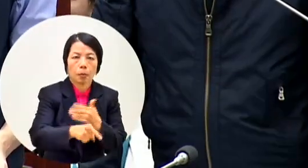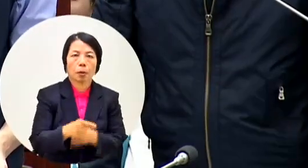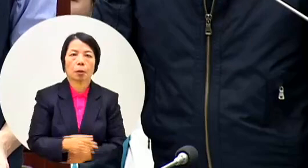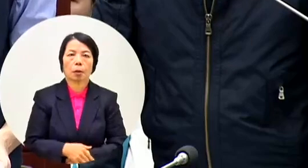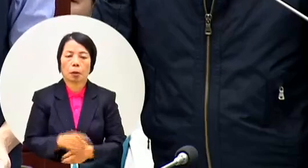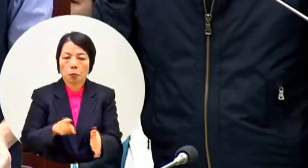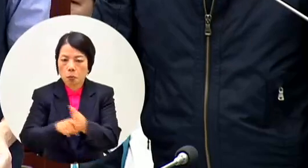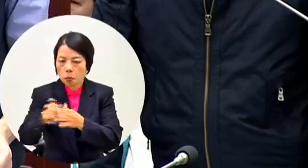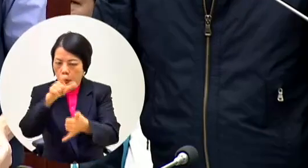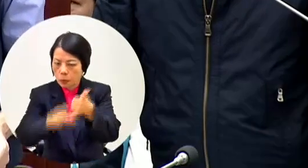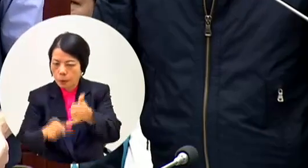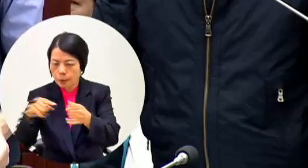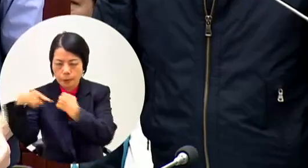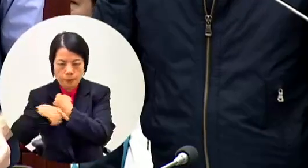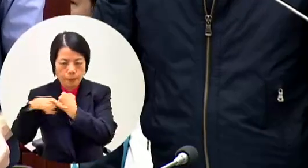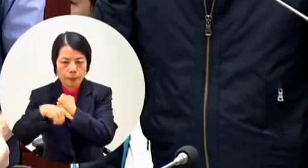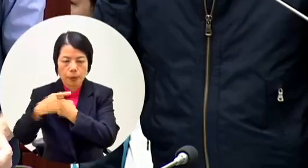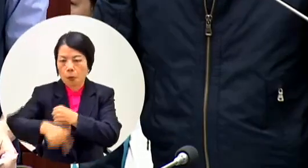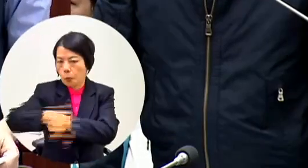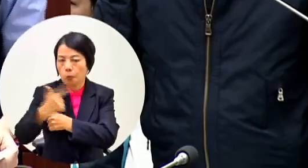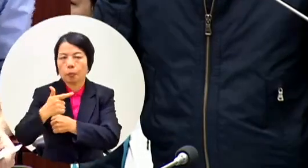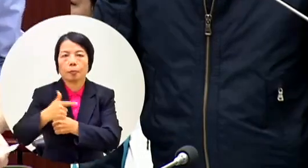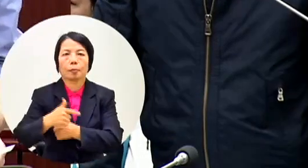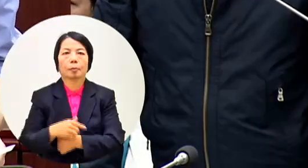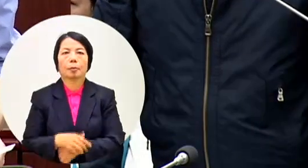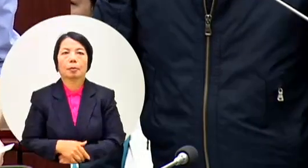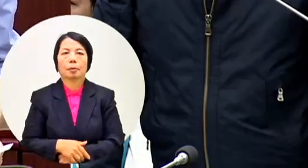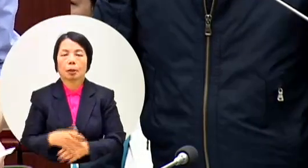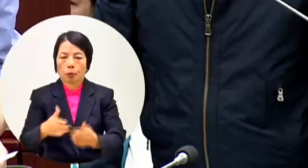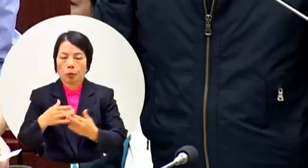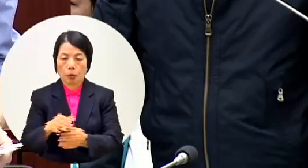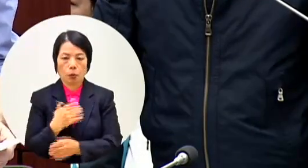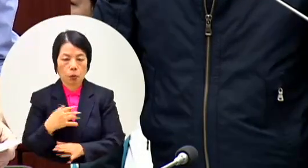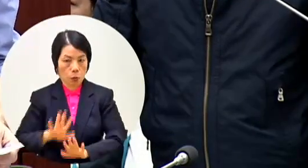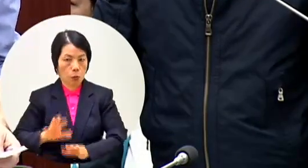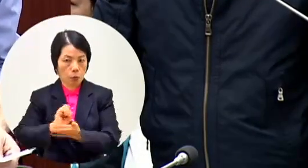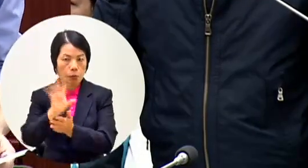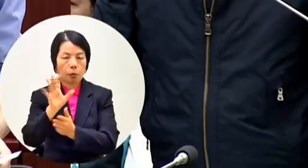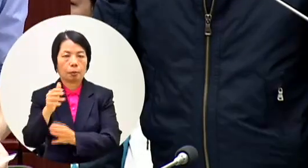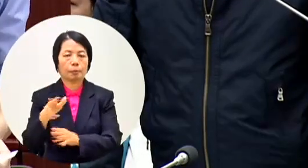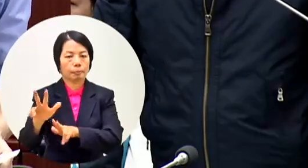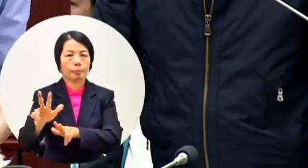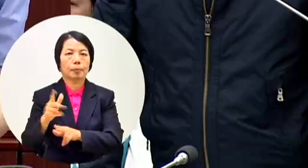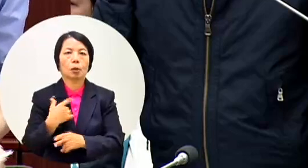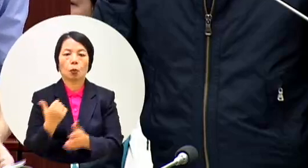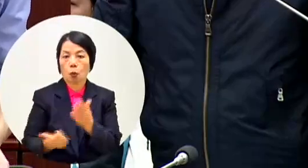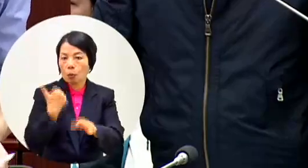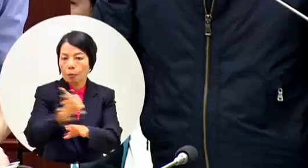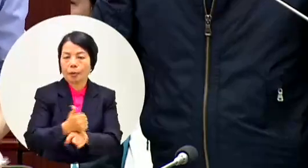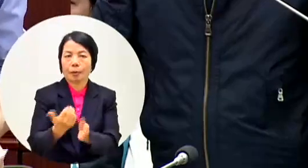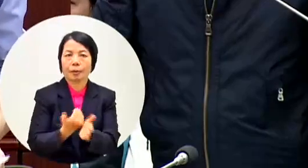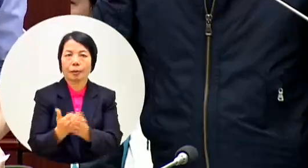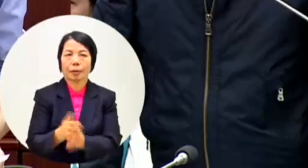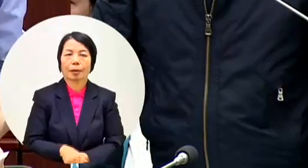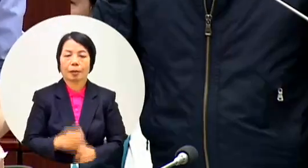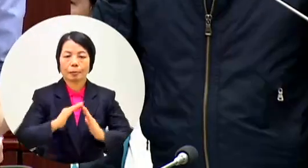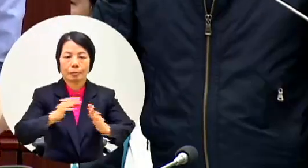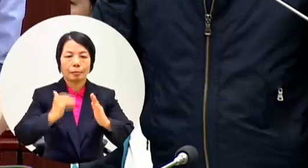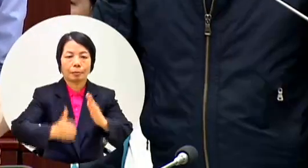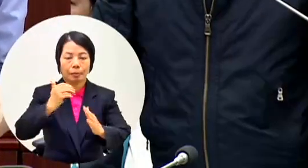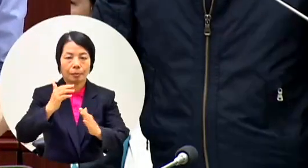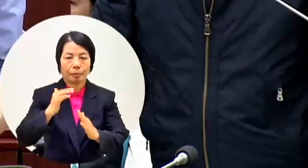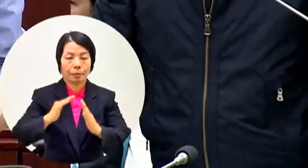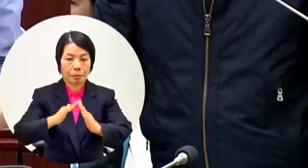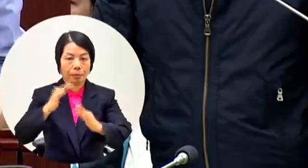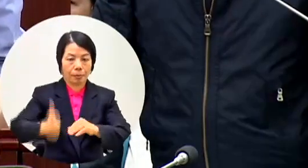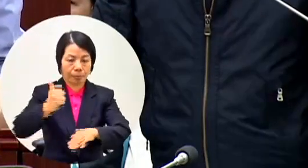快，我们跟大家做一个诚实的报告。因为我才刚上来，才做市长20天，很多状况没有办法这么细腻的了解。